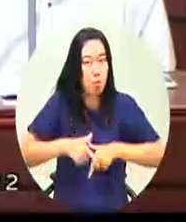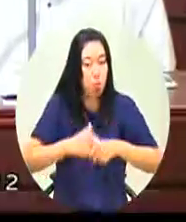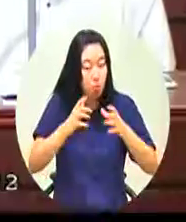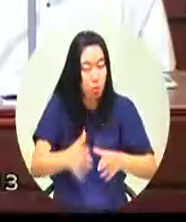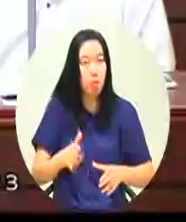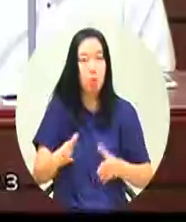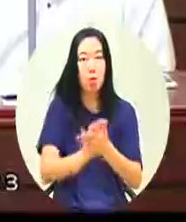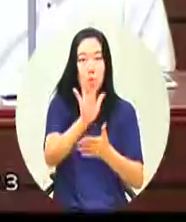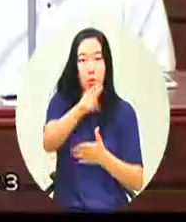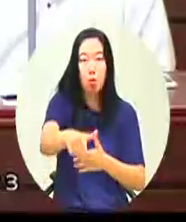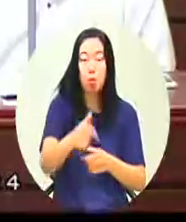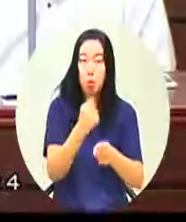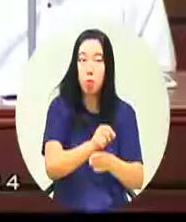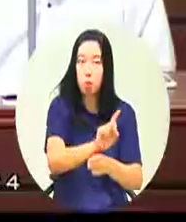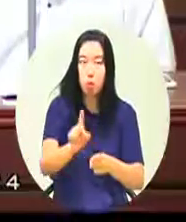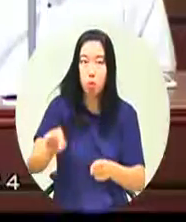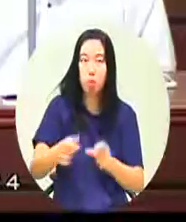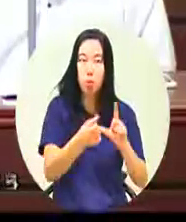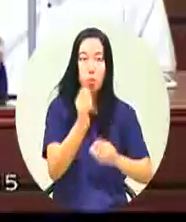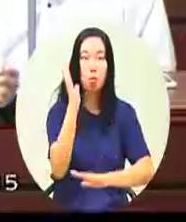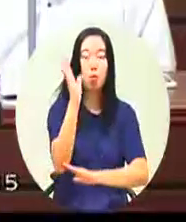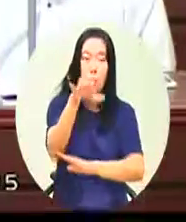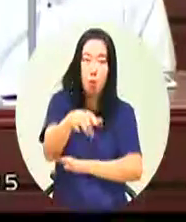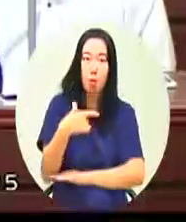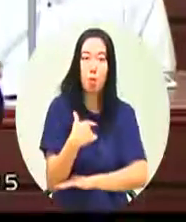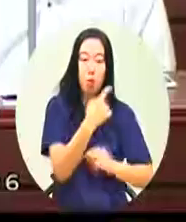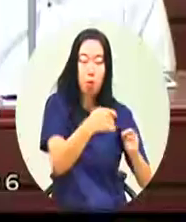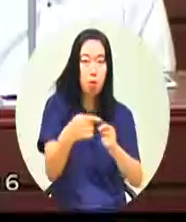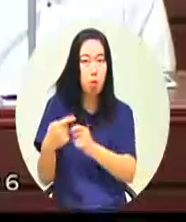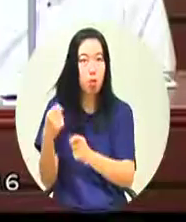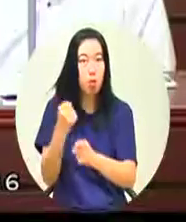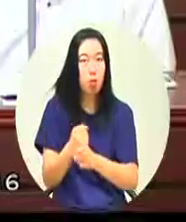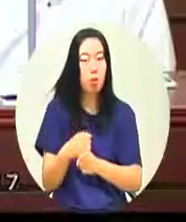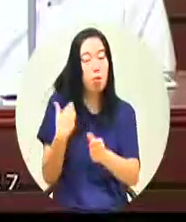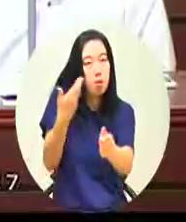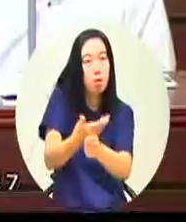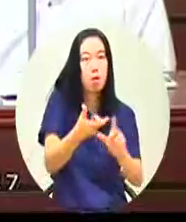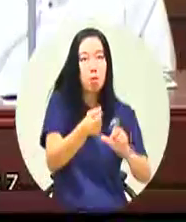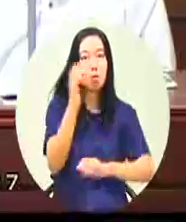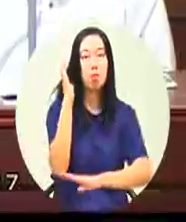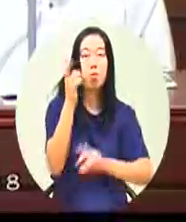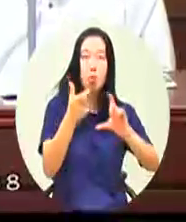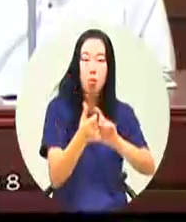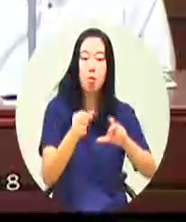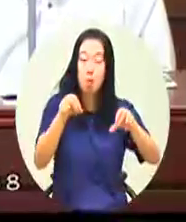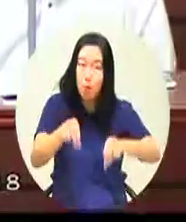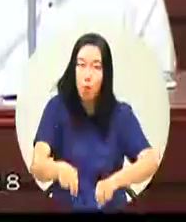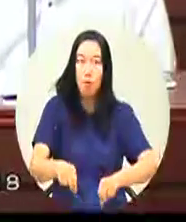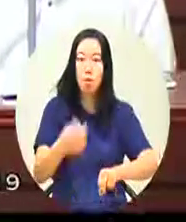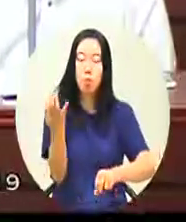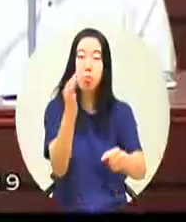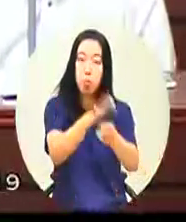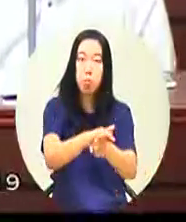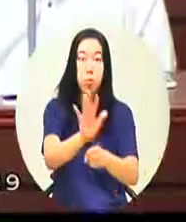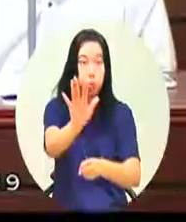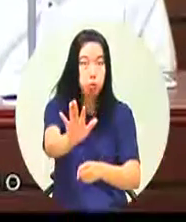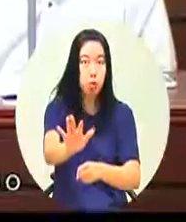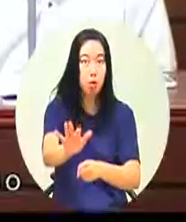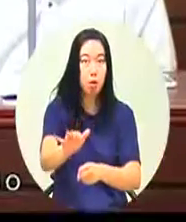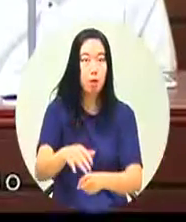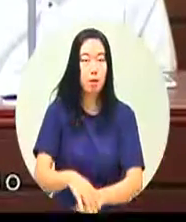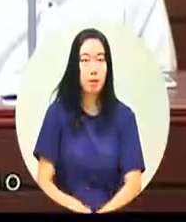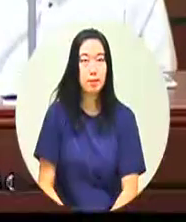相关的作为，这次区公所这边我们每年都会有给区公所一些开口合约的经费，我们会